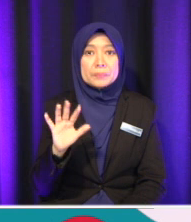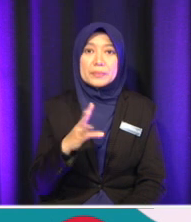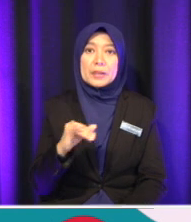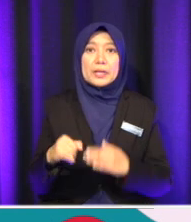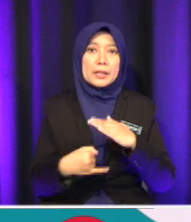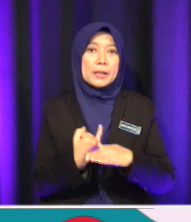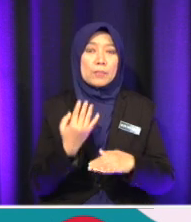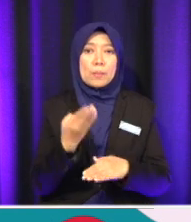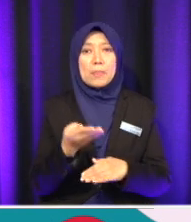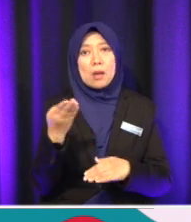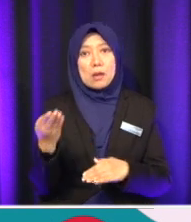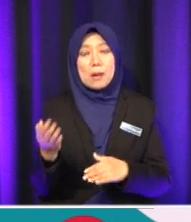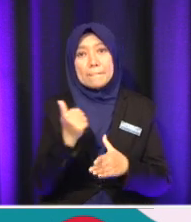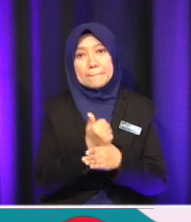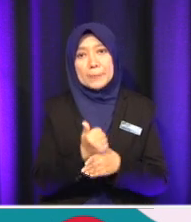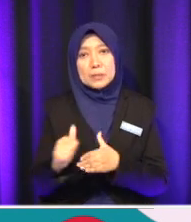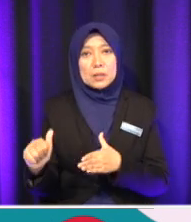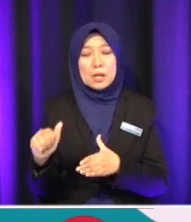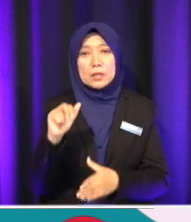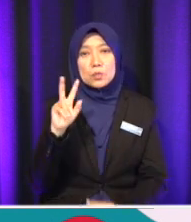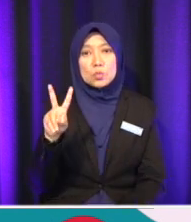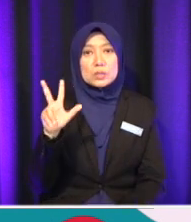import barang per antara an